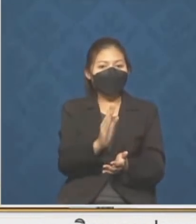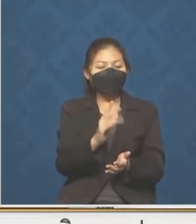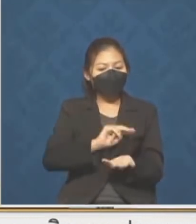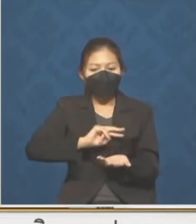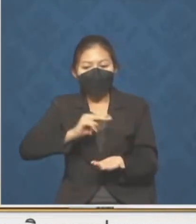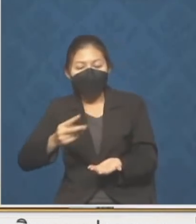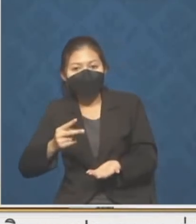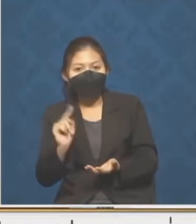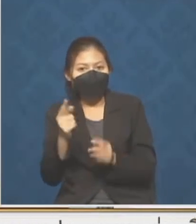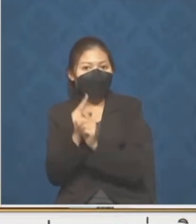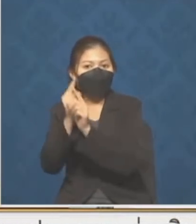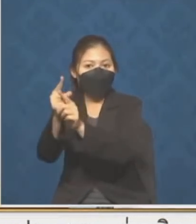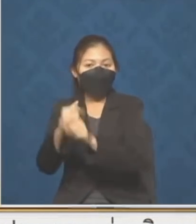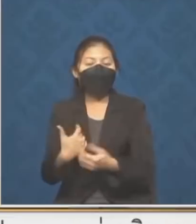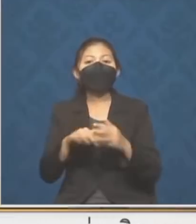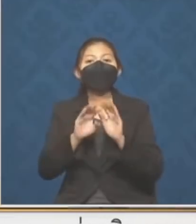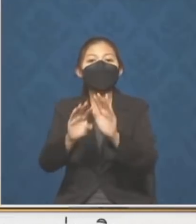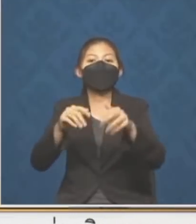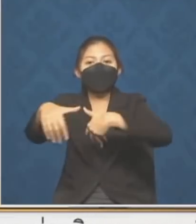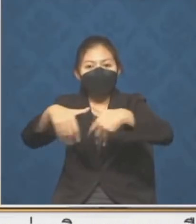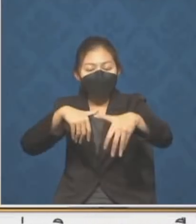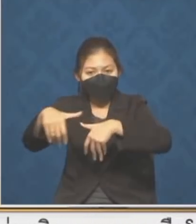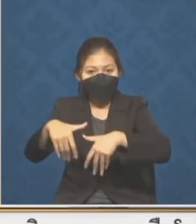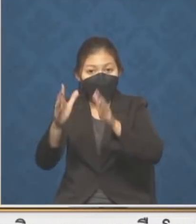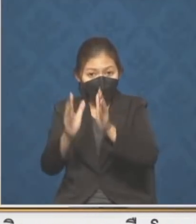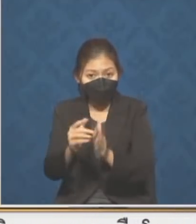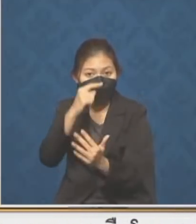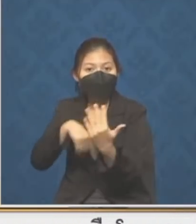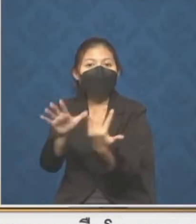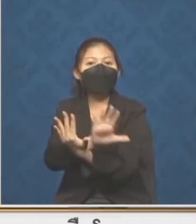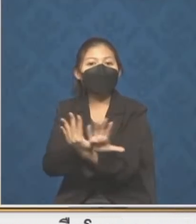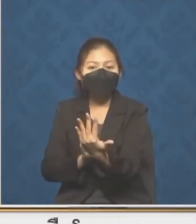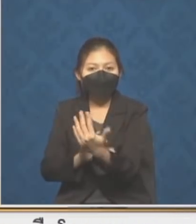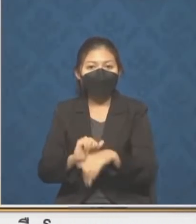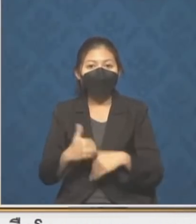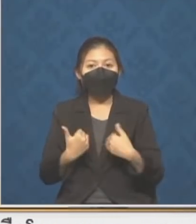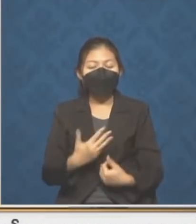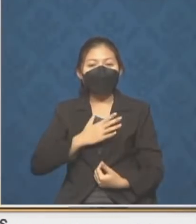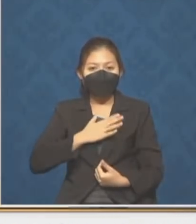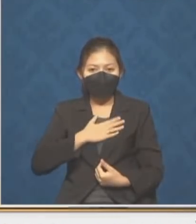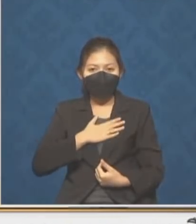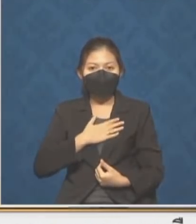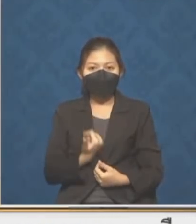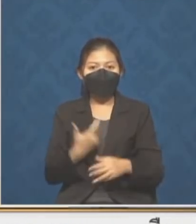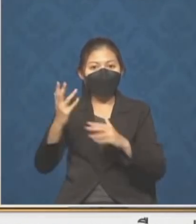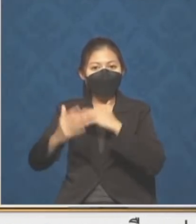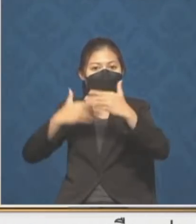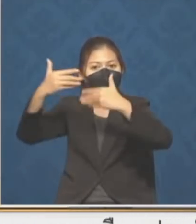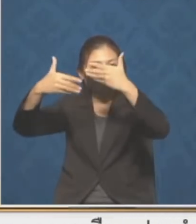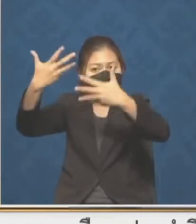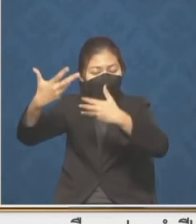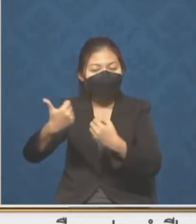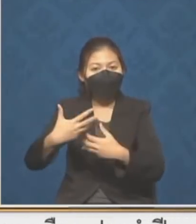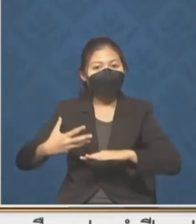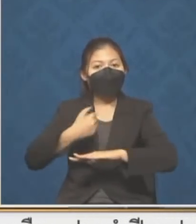สิ่งสุดท้ายที่จะฝากไปยังประชาชนไทยทุกท่านนะฮะผมจะยังคงดำเนินกิจกรรมทางการเมื